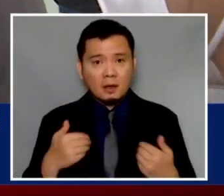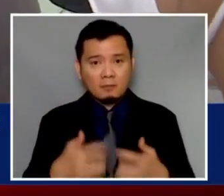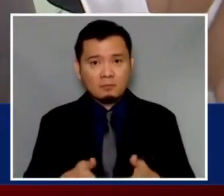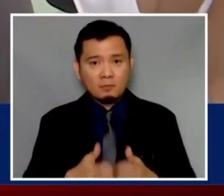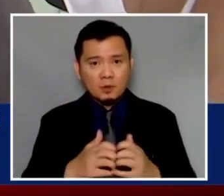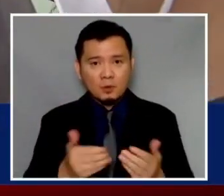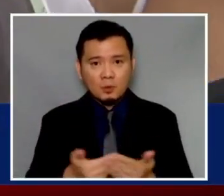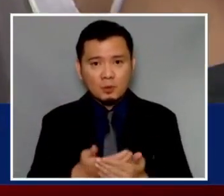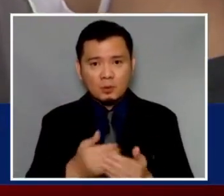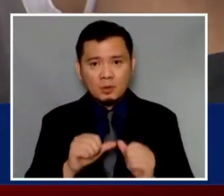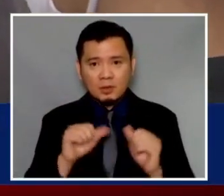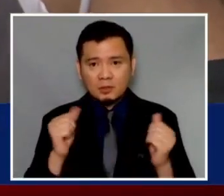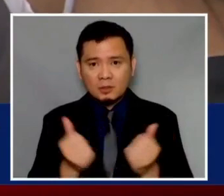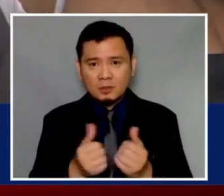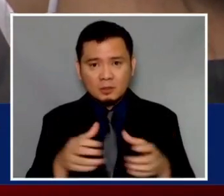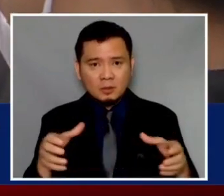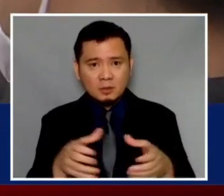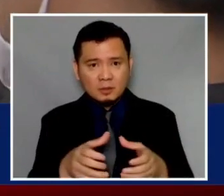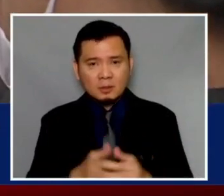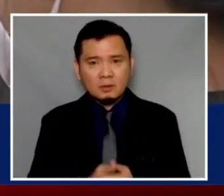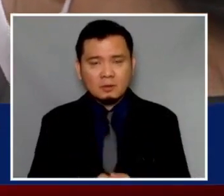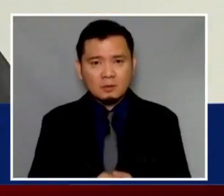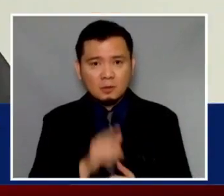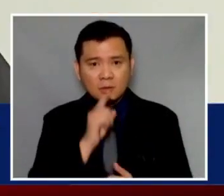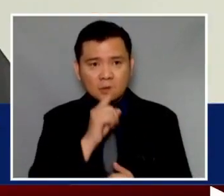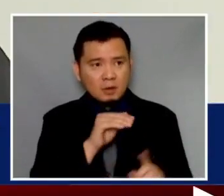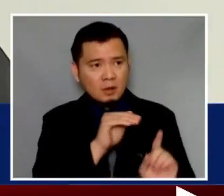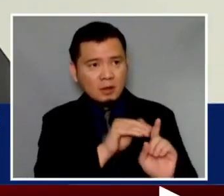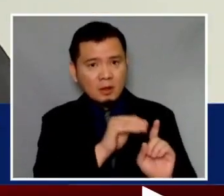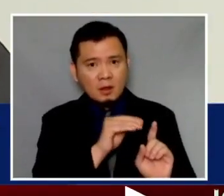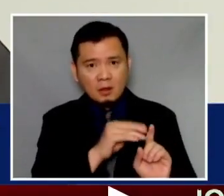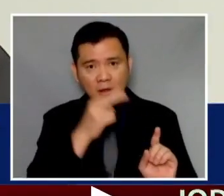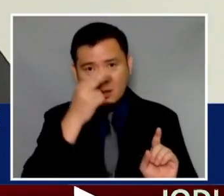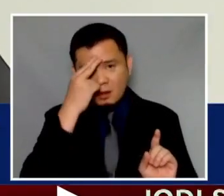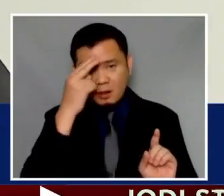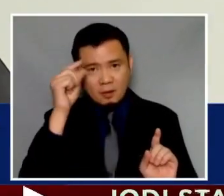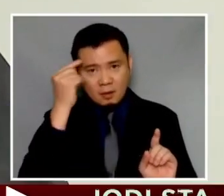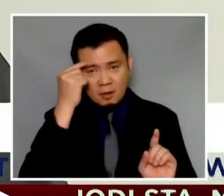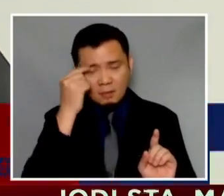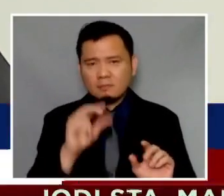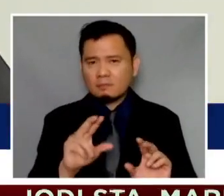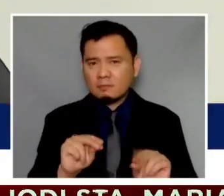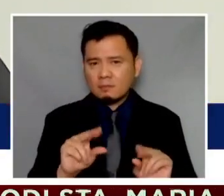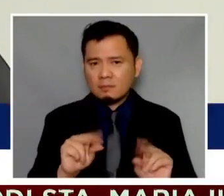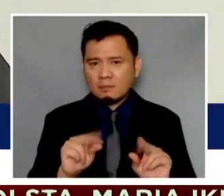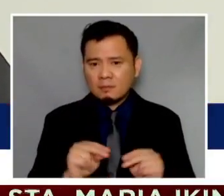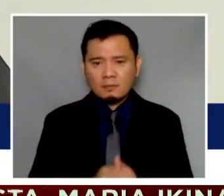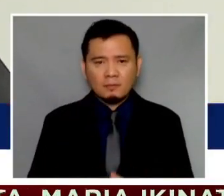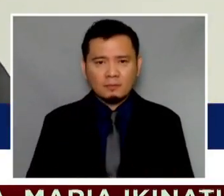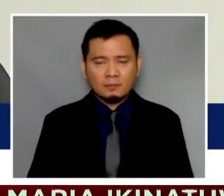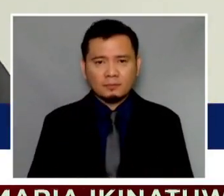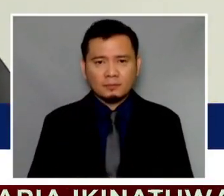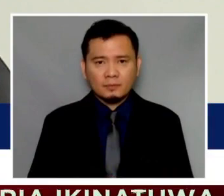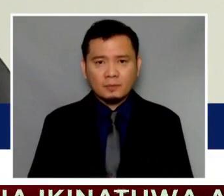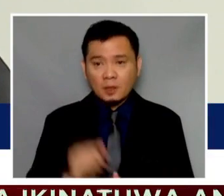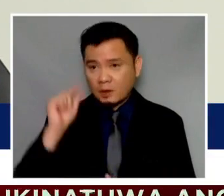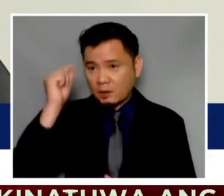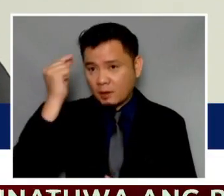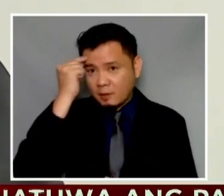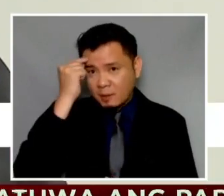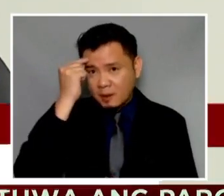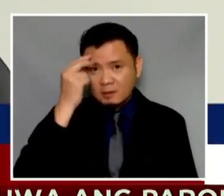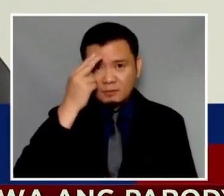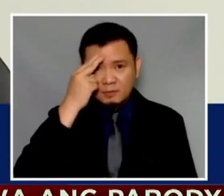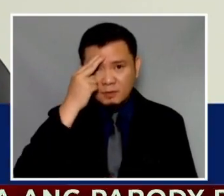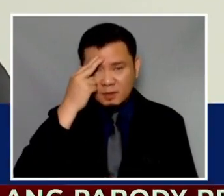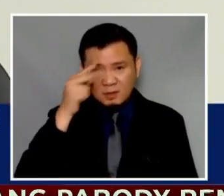hindi ito dapat singilin sa Saudi government. Can a government be responsible for the liabilities of private